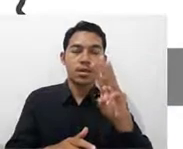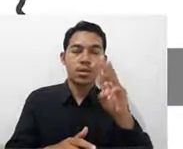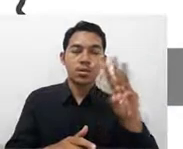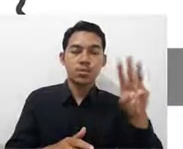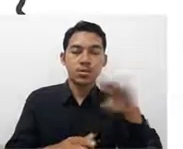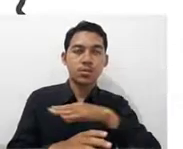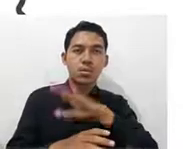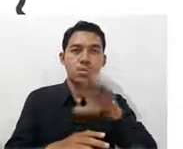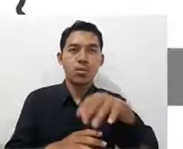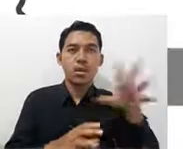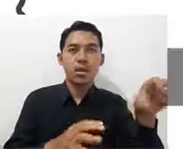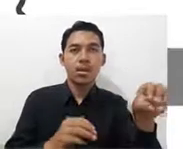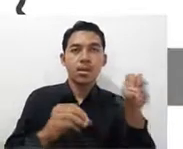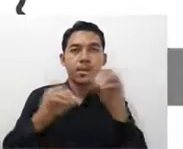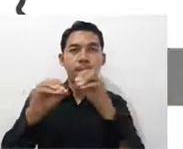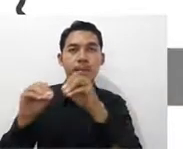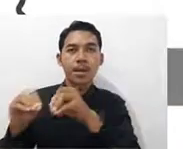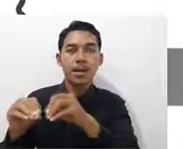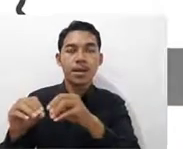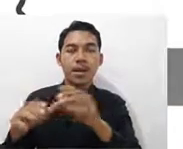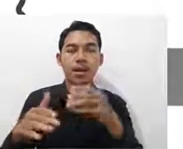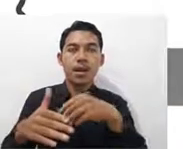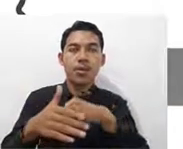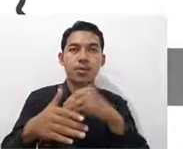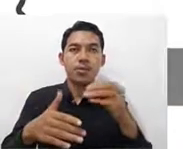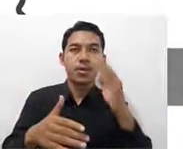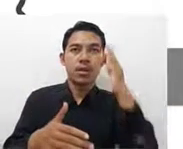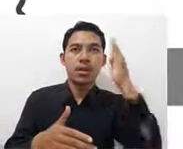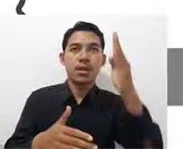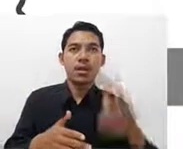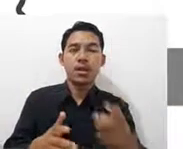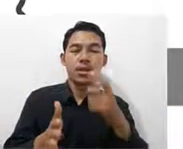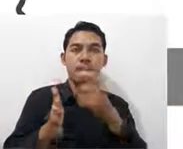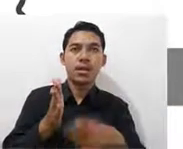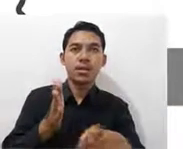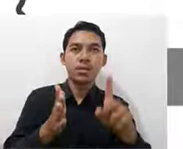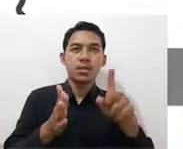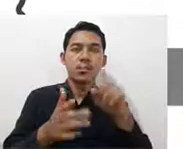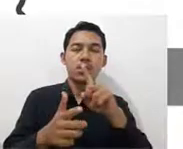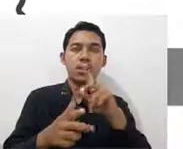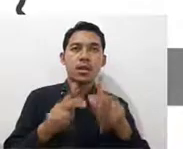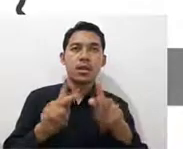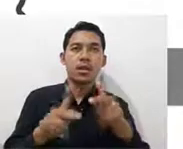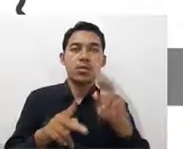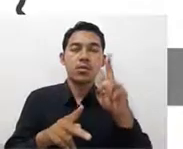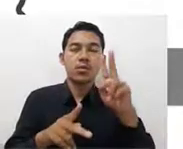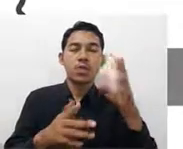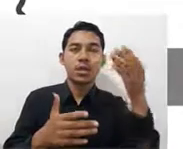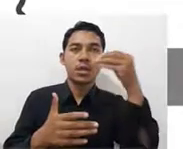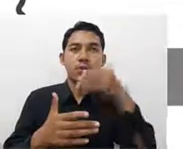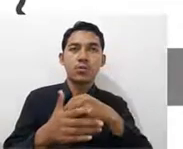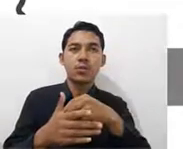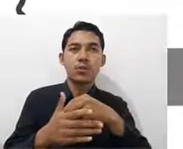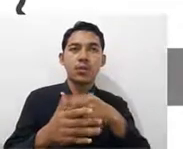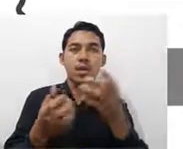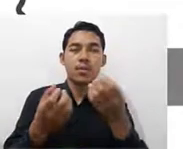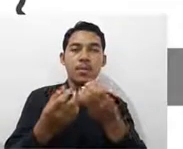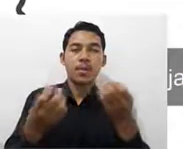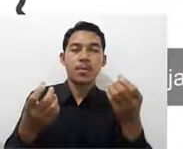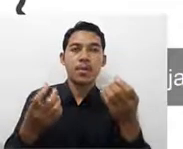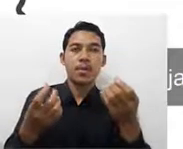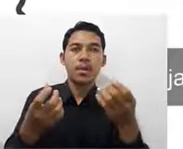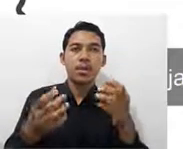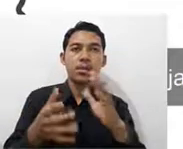dipakai. Nah terus outputnya akan bernilai 1 jika nilai kedua inputnya saling berbeda. Nah bisa dilihat di tabel